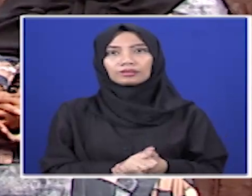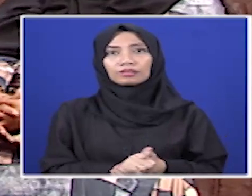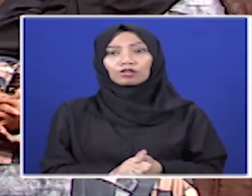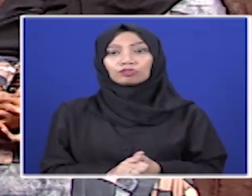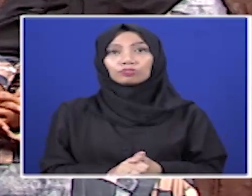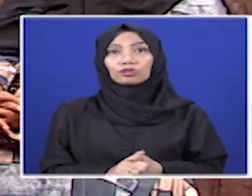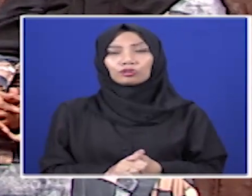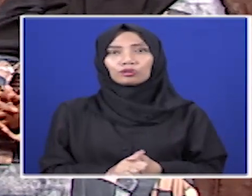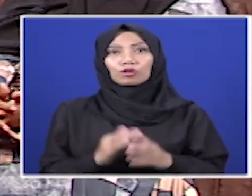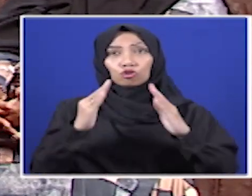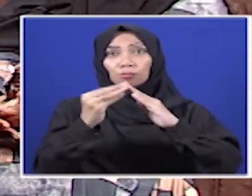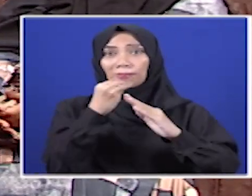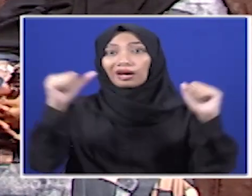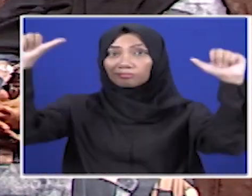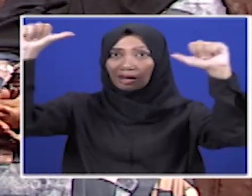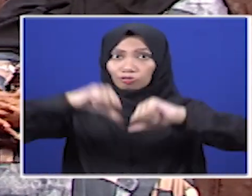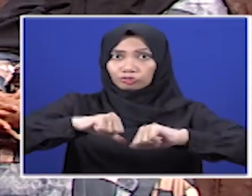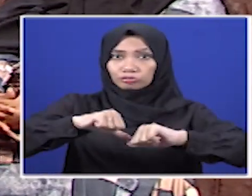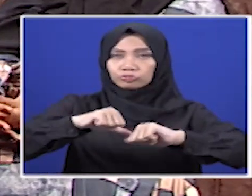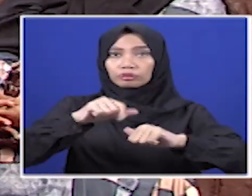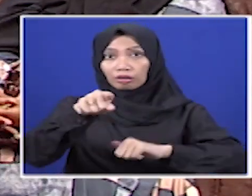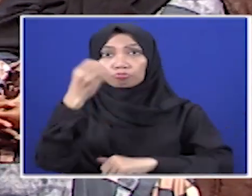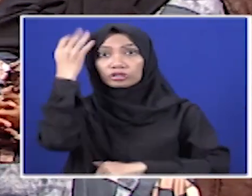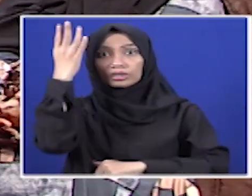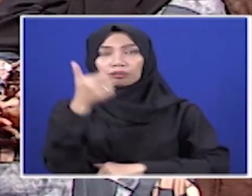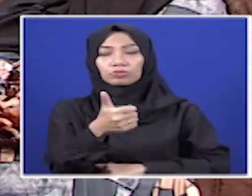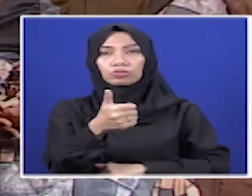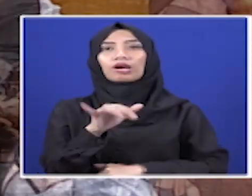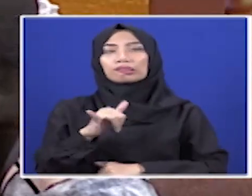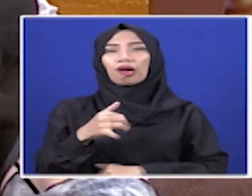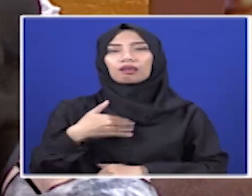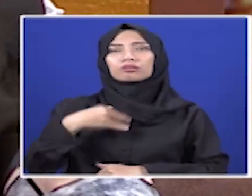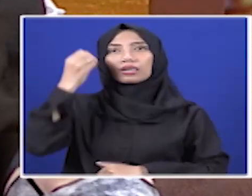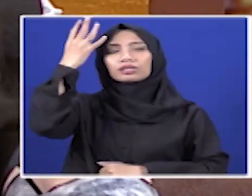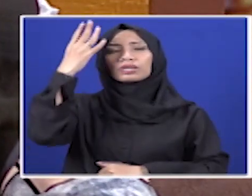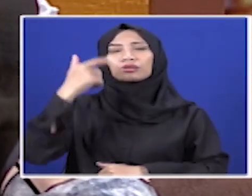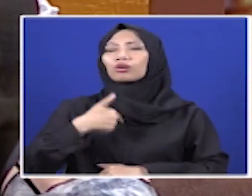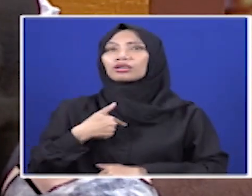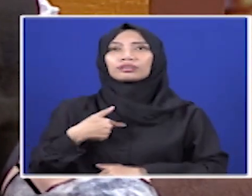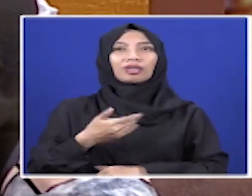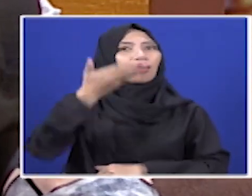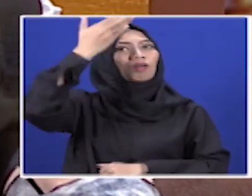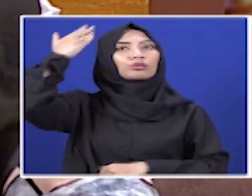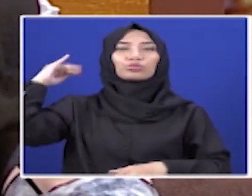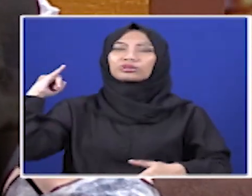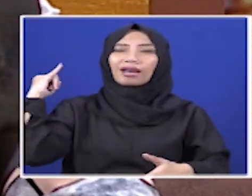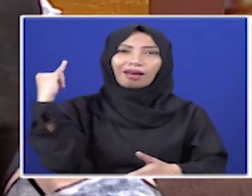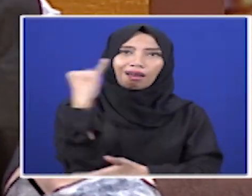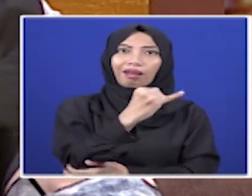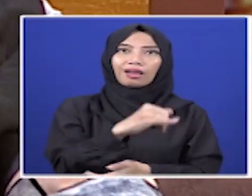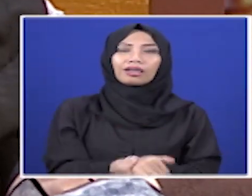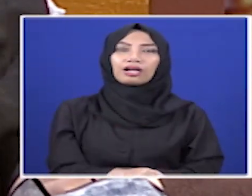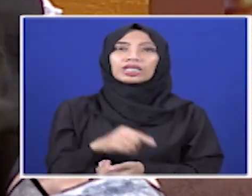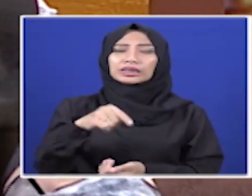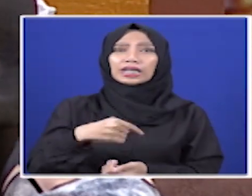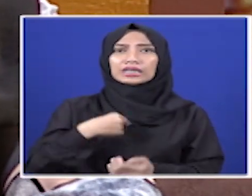sadar Mas bahwa yang saya lakuin itu salah makanya dari sekarang saya hidup mulai dari